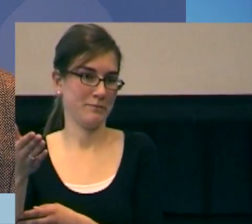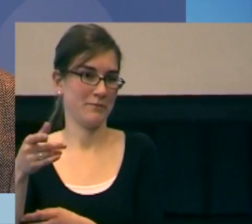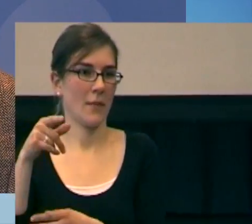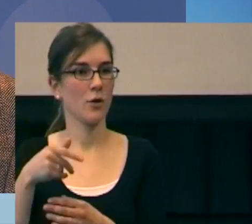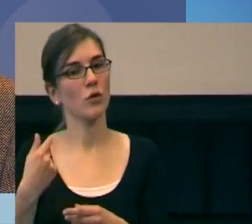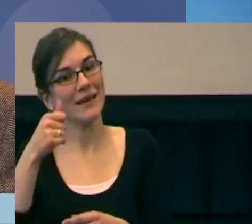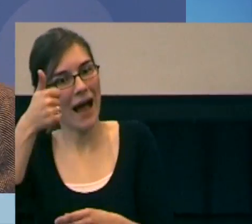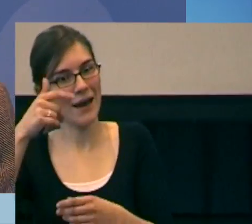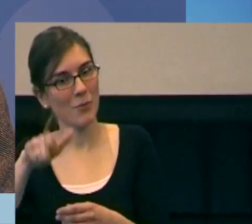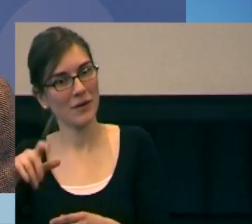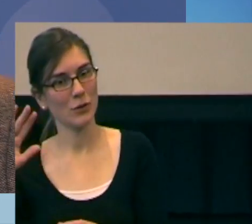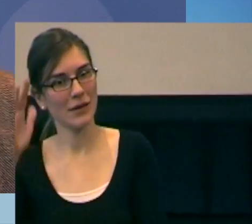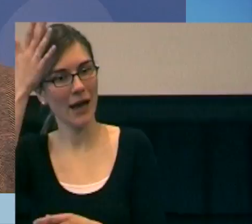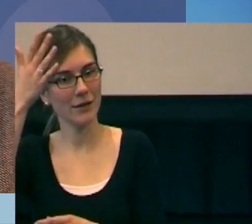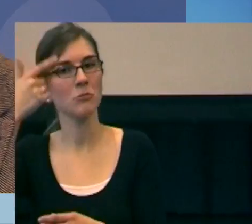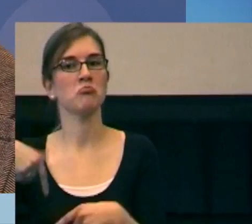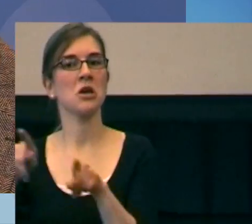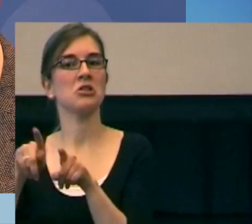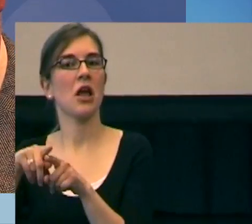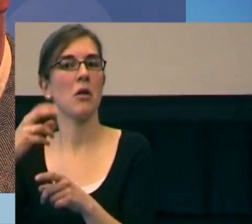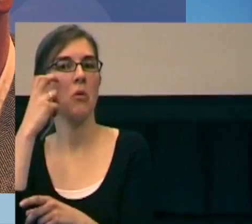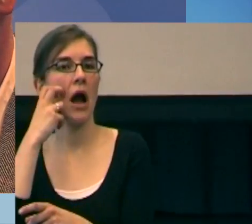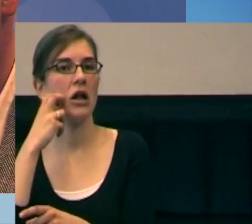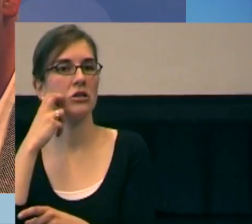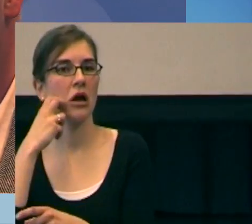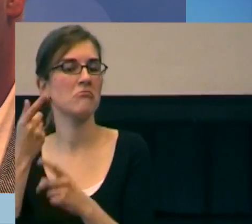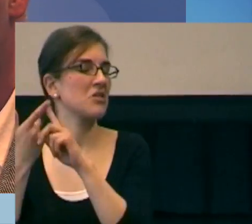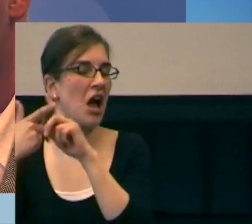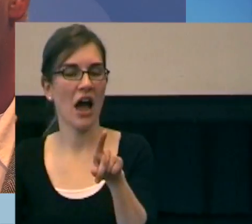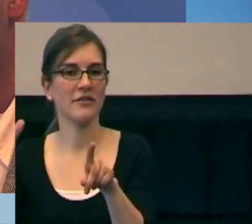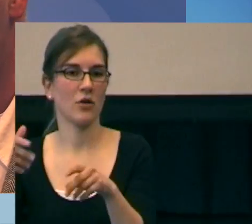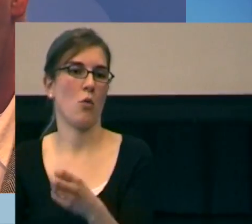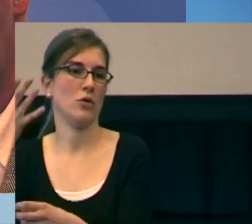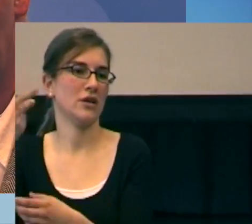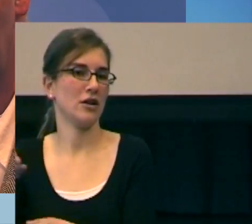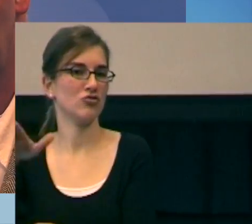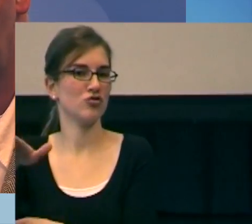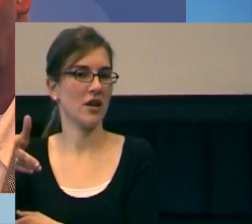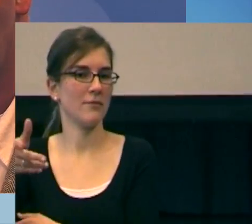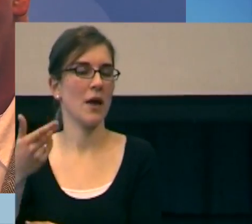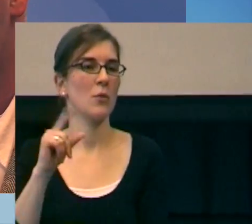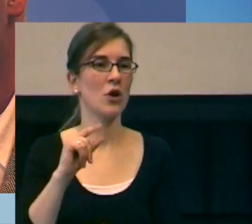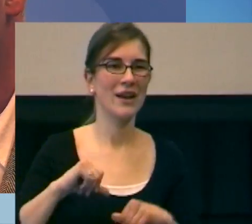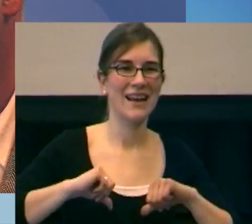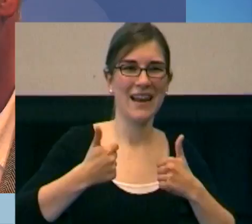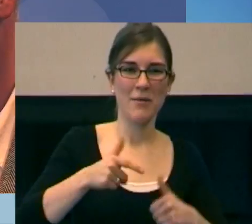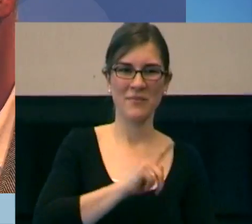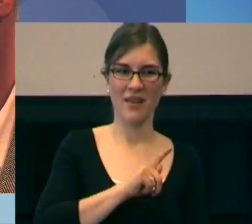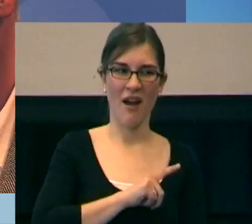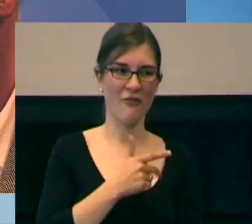anderem sterben. Das heißt, die Lebenserwartung derjenigen, die an diesem Test teilnehmen, wurde